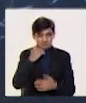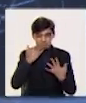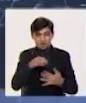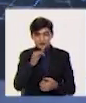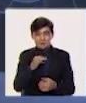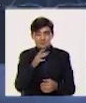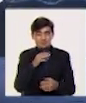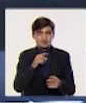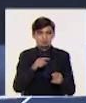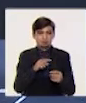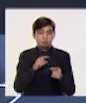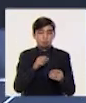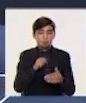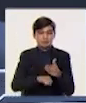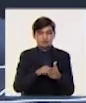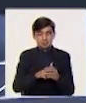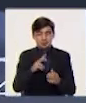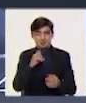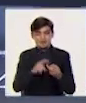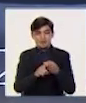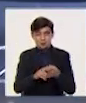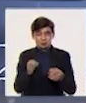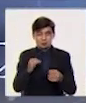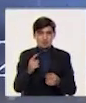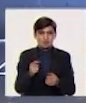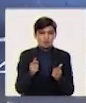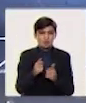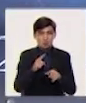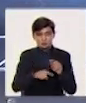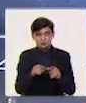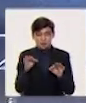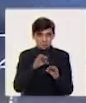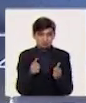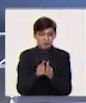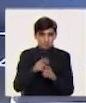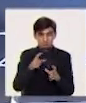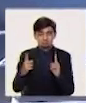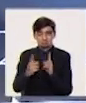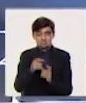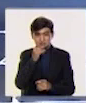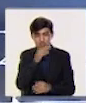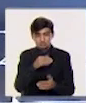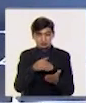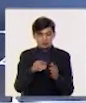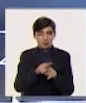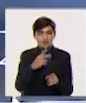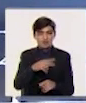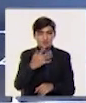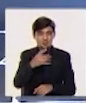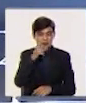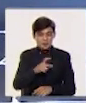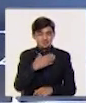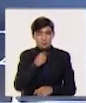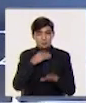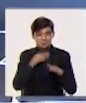koronavirustun keserinden kazır jahın jurağatmen jüzdespeydi. Tertip solay. Ütkünün jazda indet örüşüp durgan kezde semidegi kartlar üyünde 25 adam